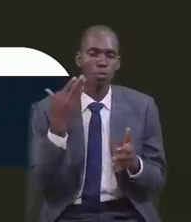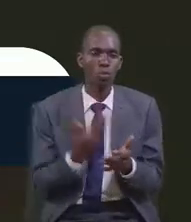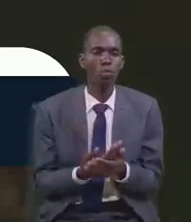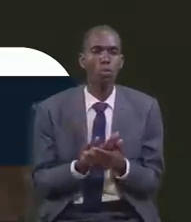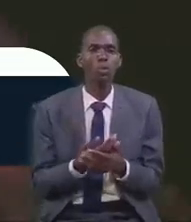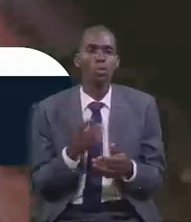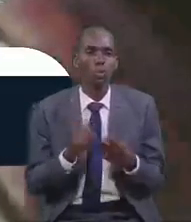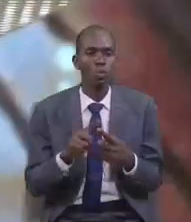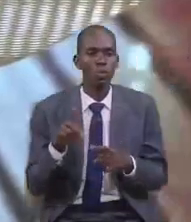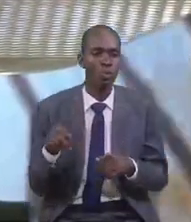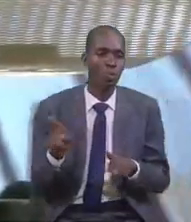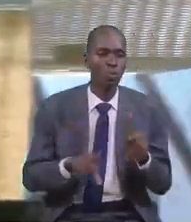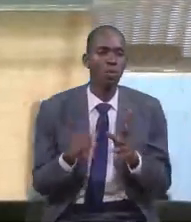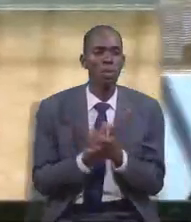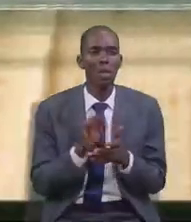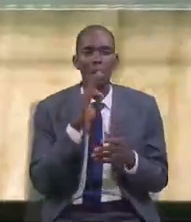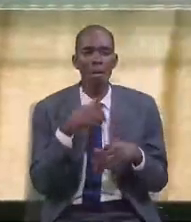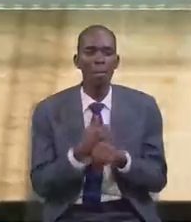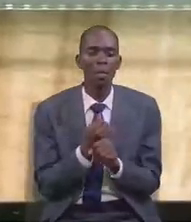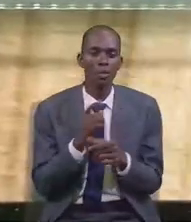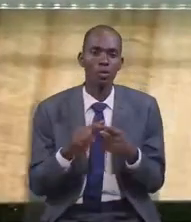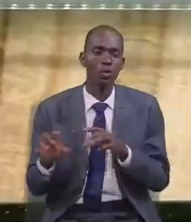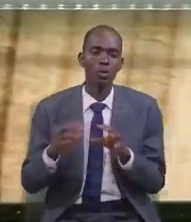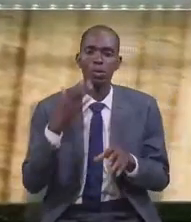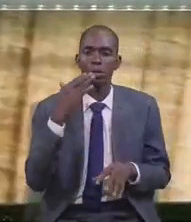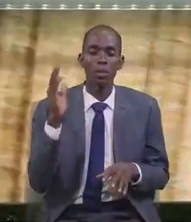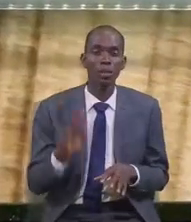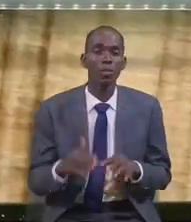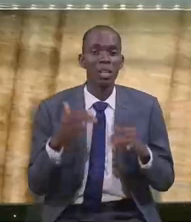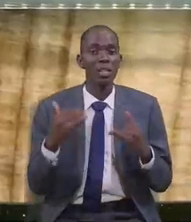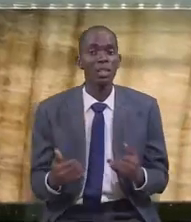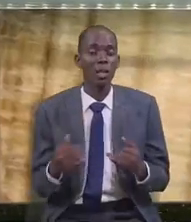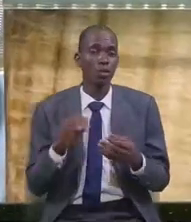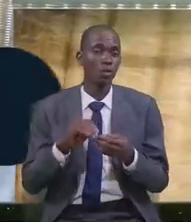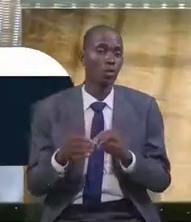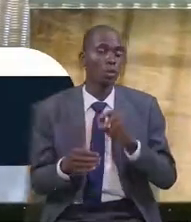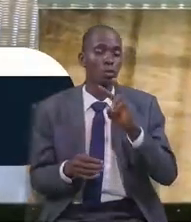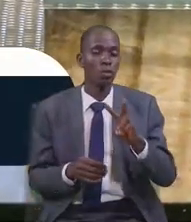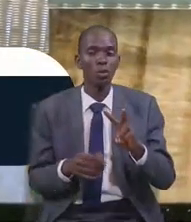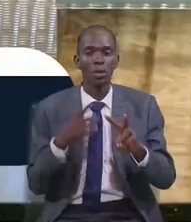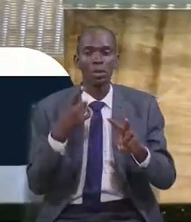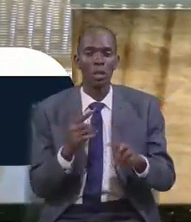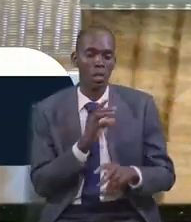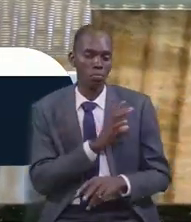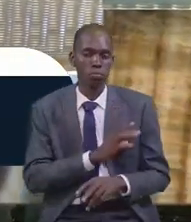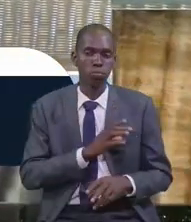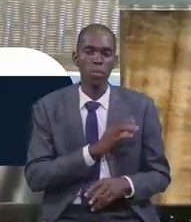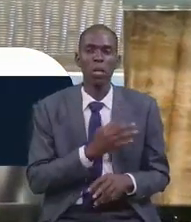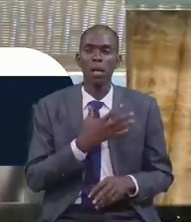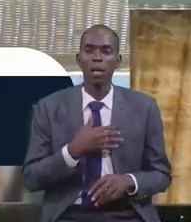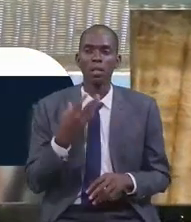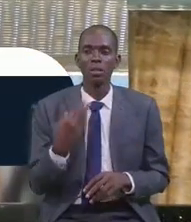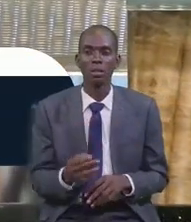la deuxième session. Ici, nous allons voir le caractère et la dignité des Naziréens